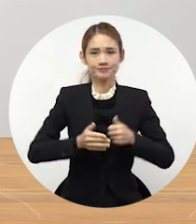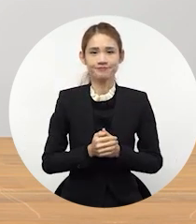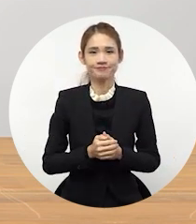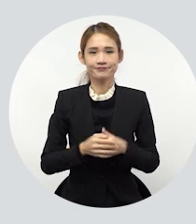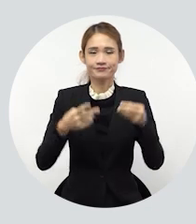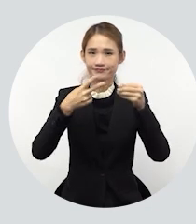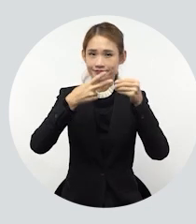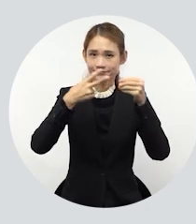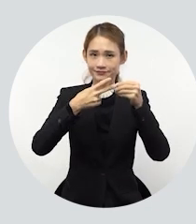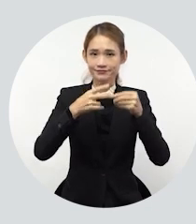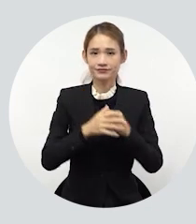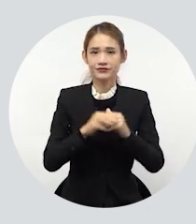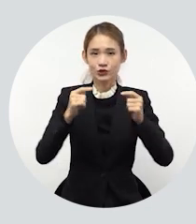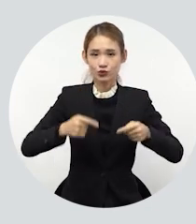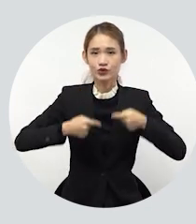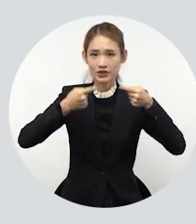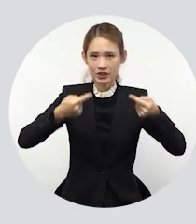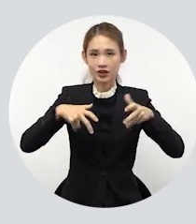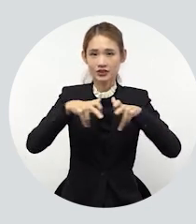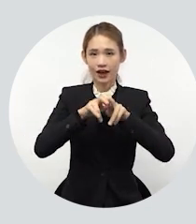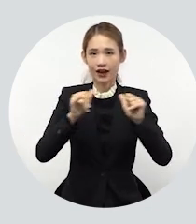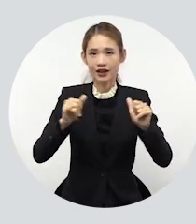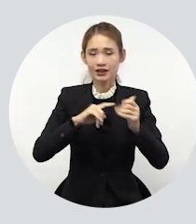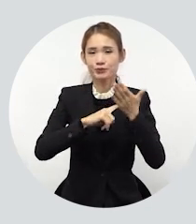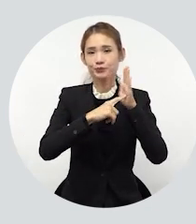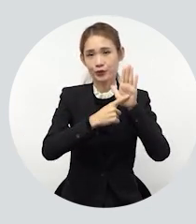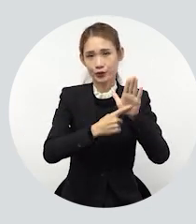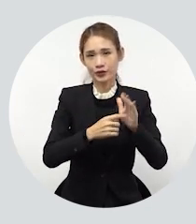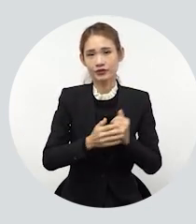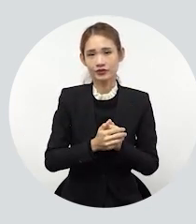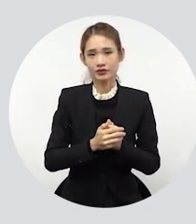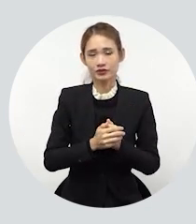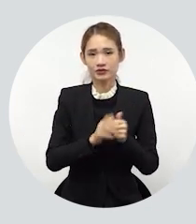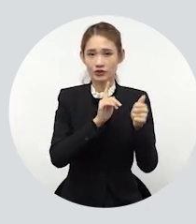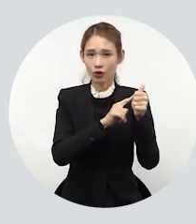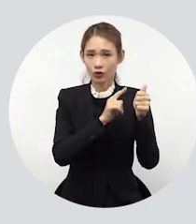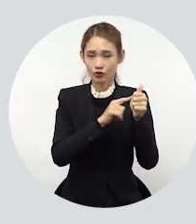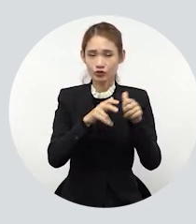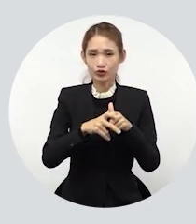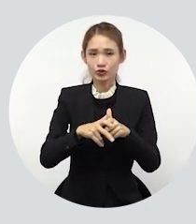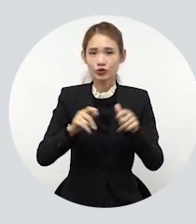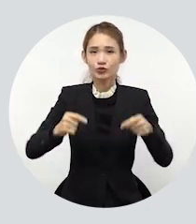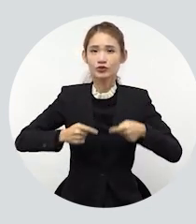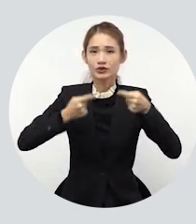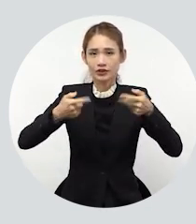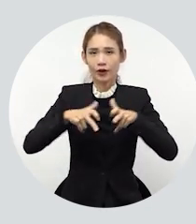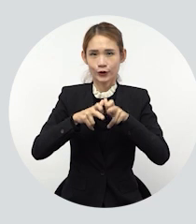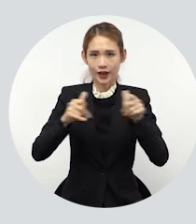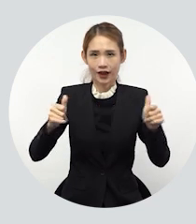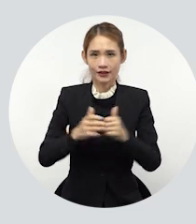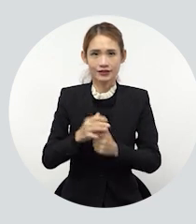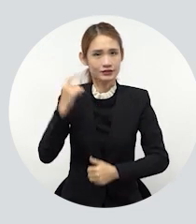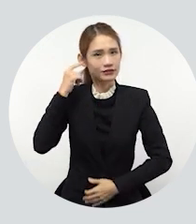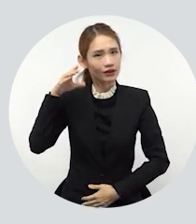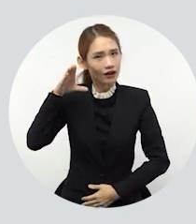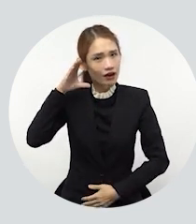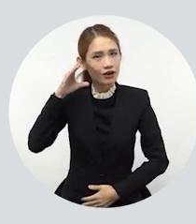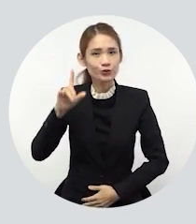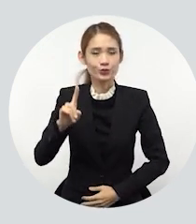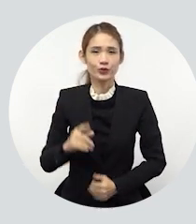것 같고요. 자, 2번 휠체어 장애인이라는 표현을 제가 썼어요. 네. 철수는 휠체어 장애인이다. 요건 좀 어떻게